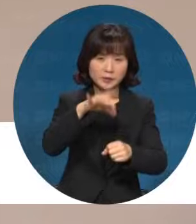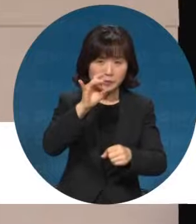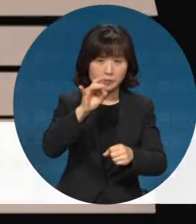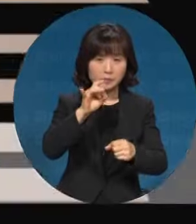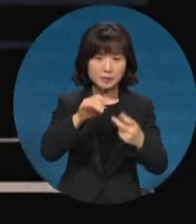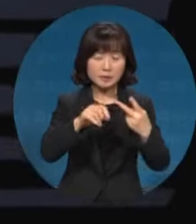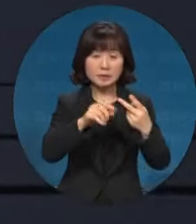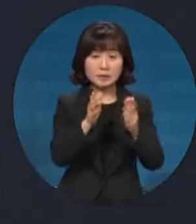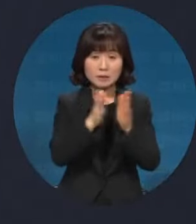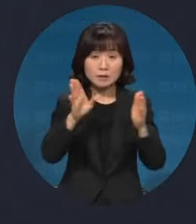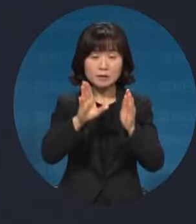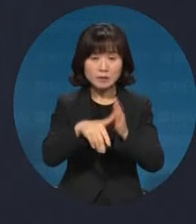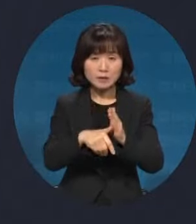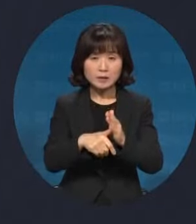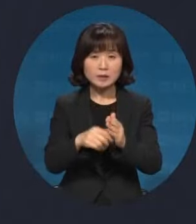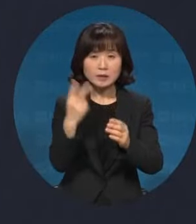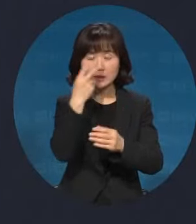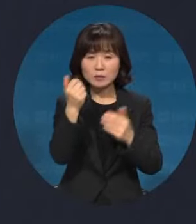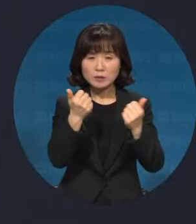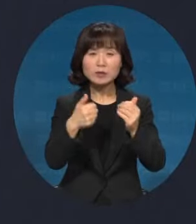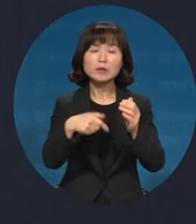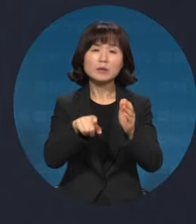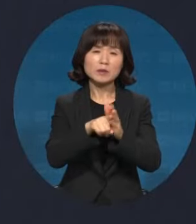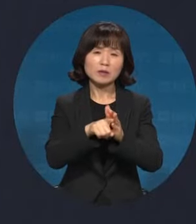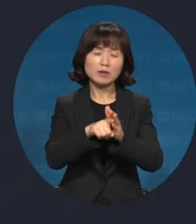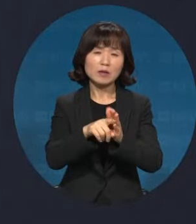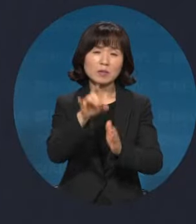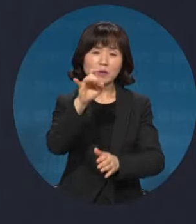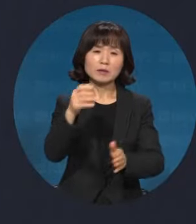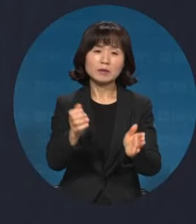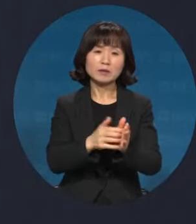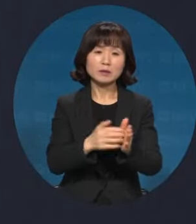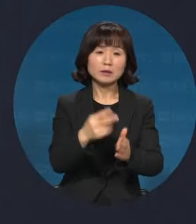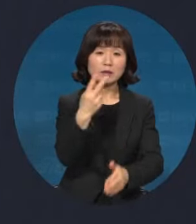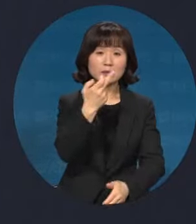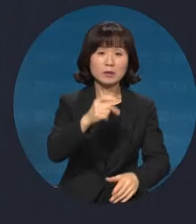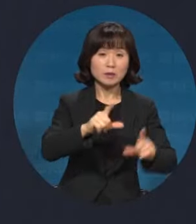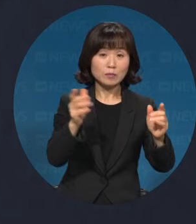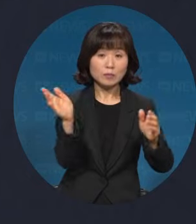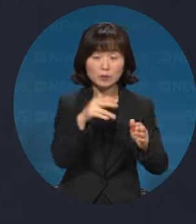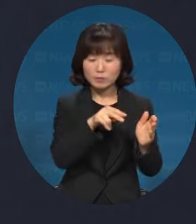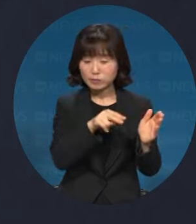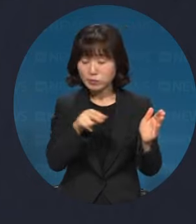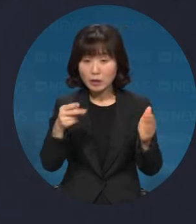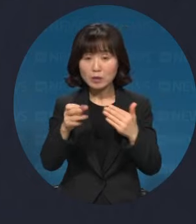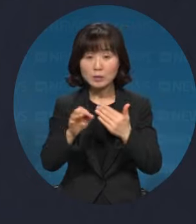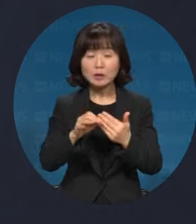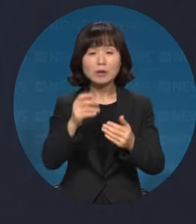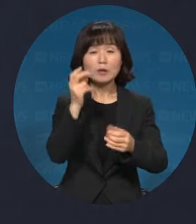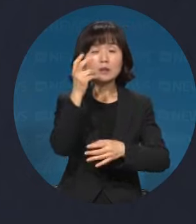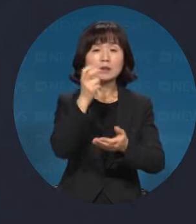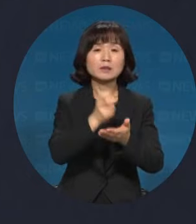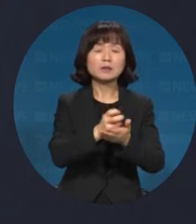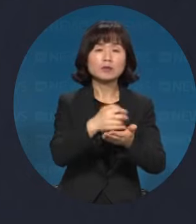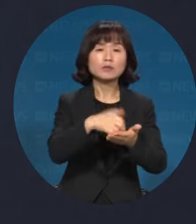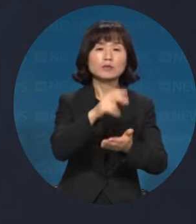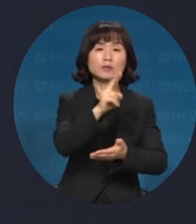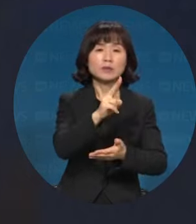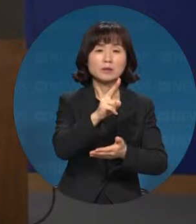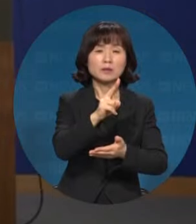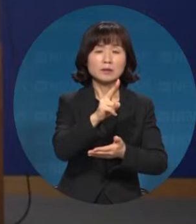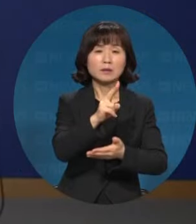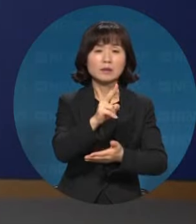전부입니다. 2017년부터 살펴봐도 원칙대로 반기별로 열린 건 두뿐인데 그에마저도 모두 서면으로